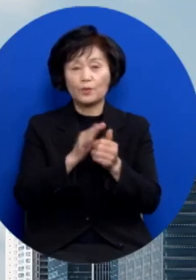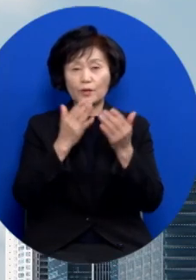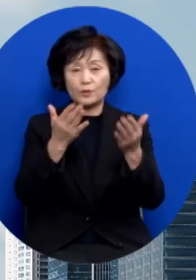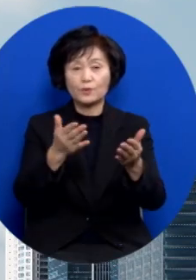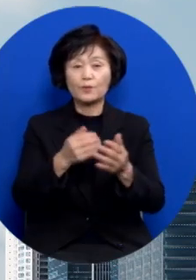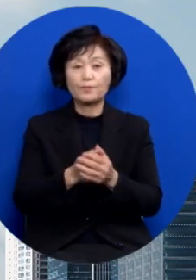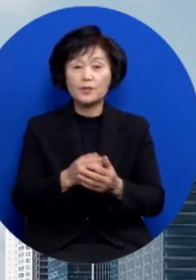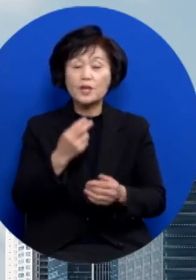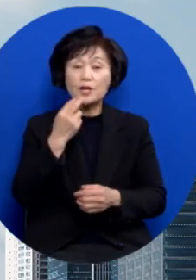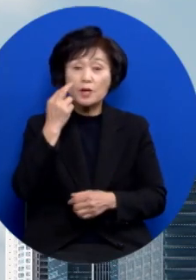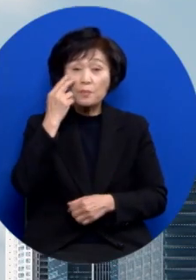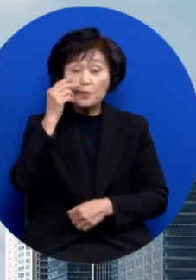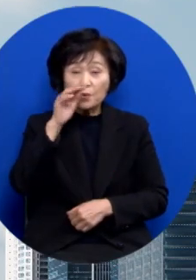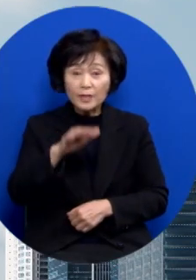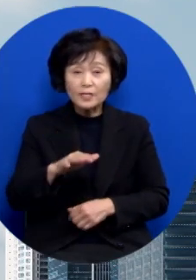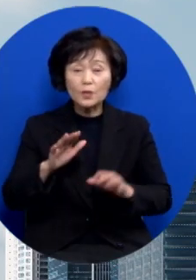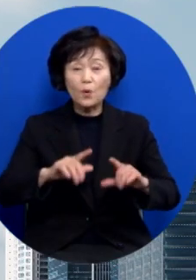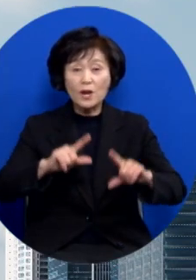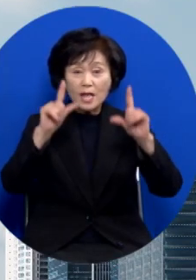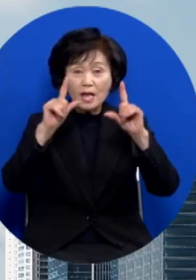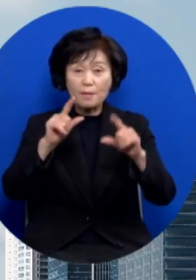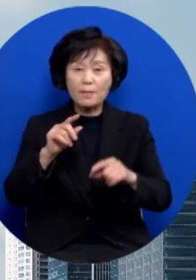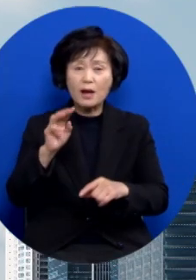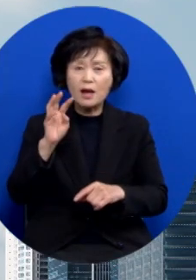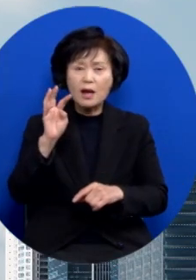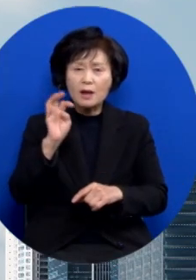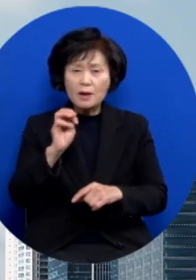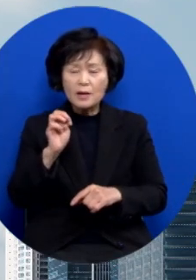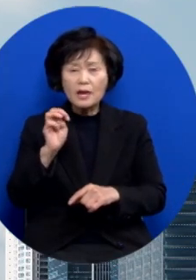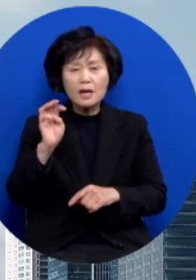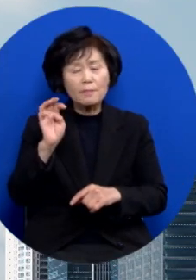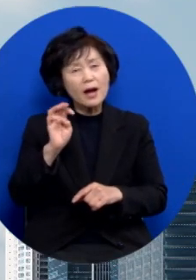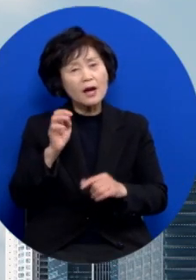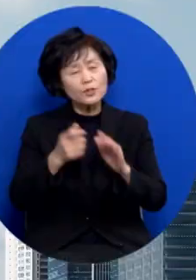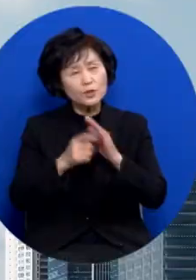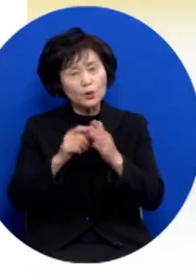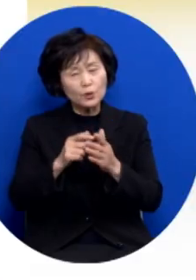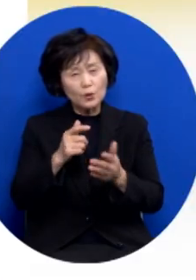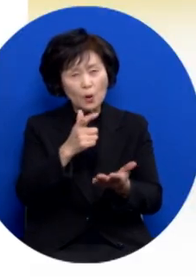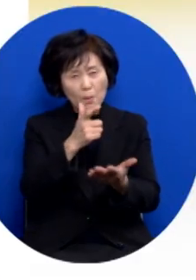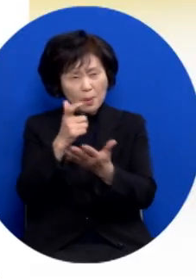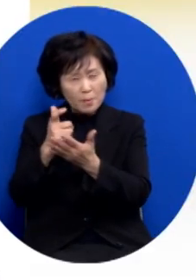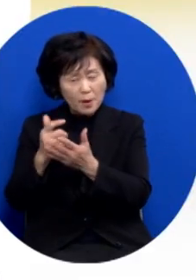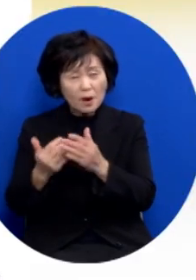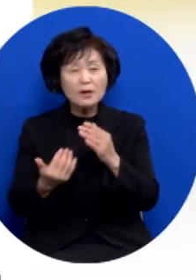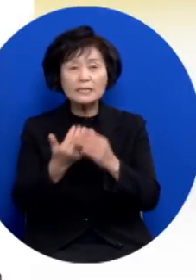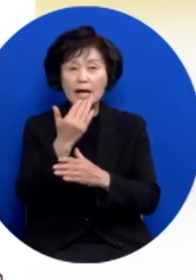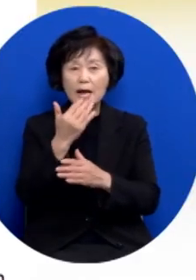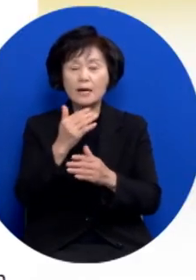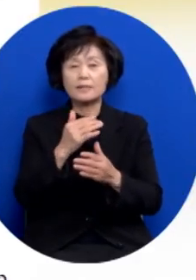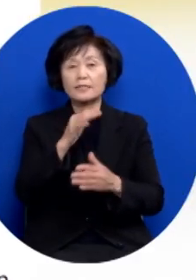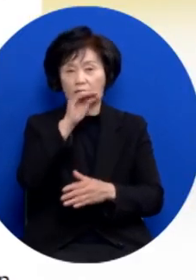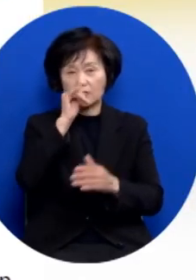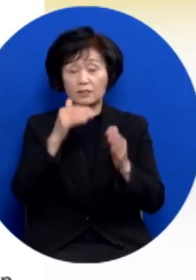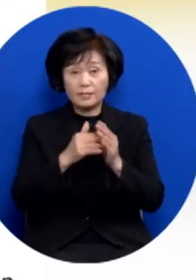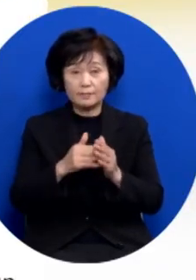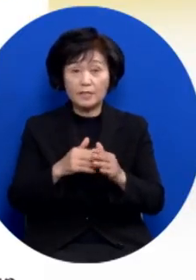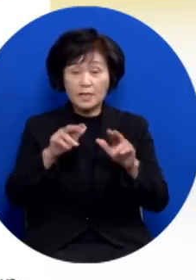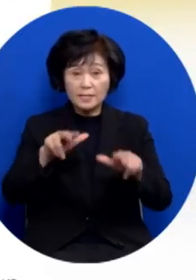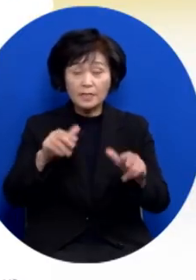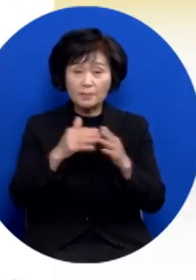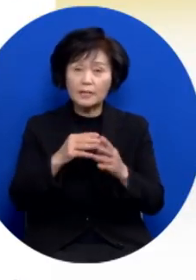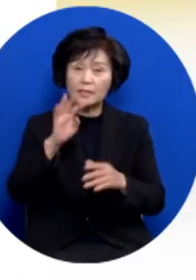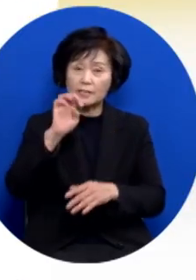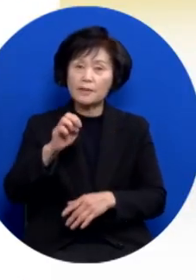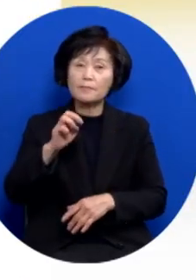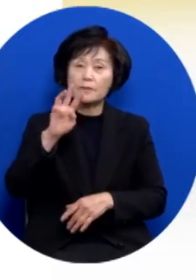미국에서 올 1월에만 40건가량의 총기 난사 사건이 발생했습니다. 외신은 올해 들어 지금까지